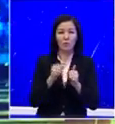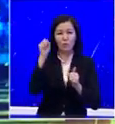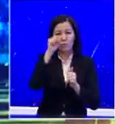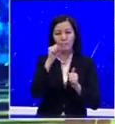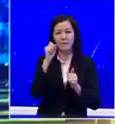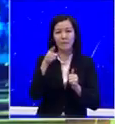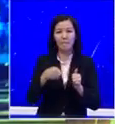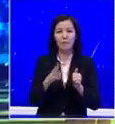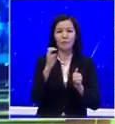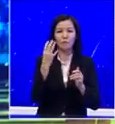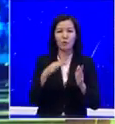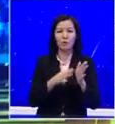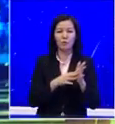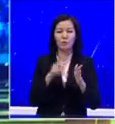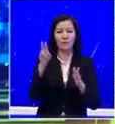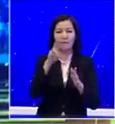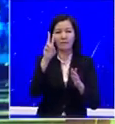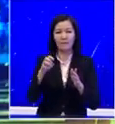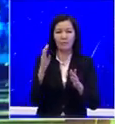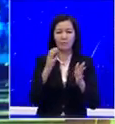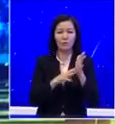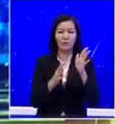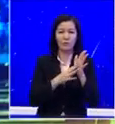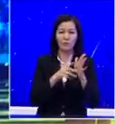Өзбекстанда 1349, Қырғызстанда